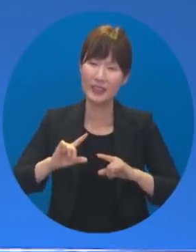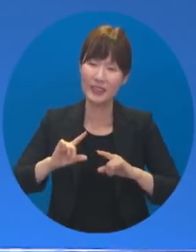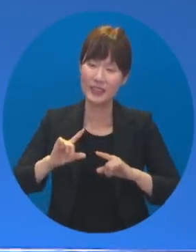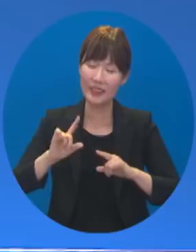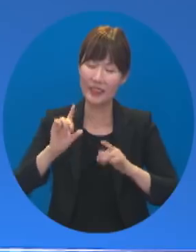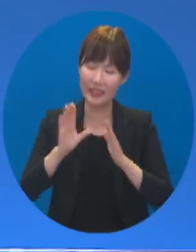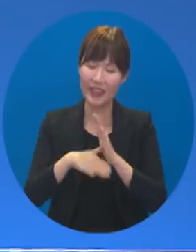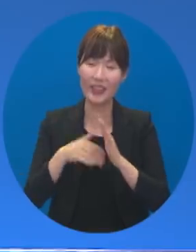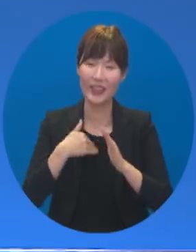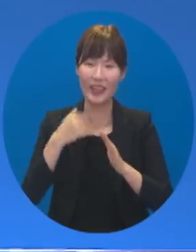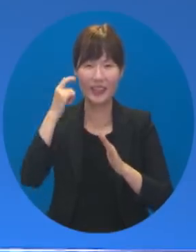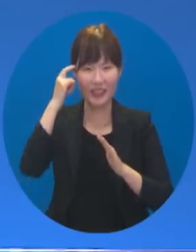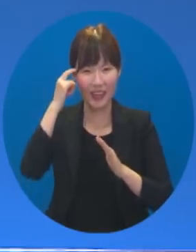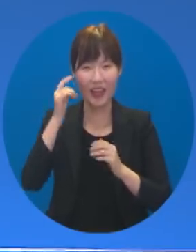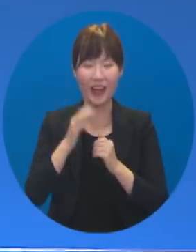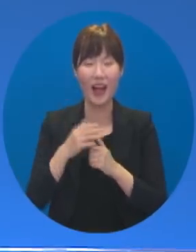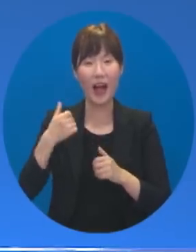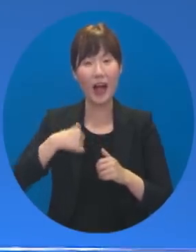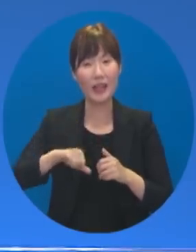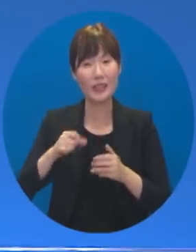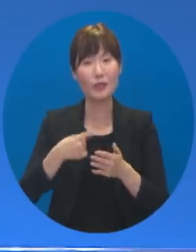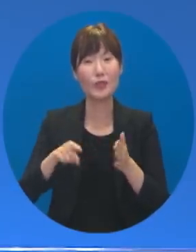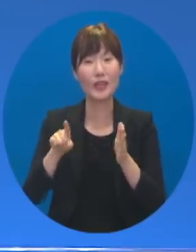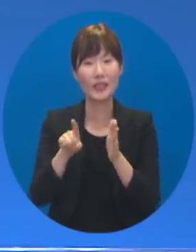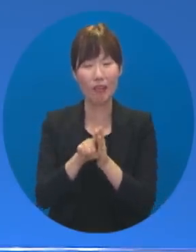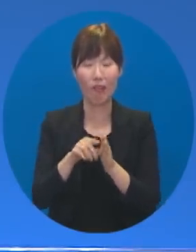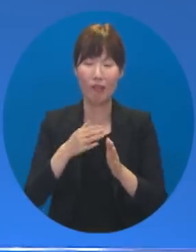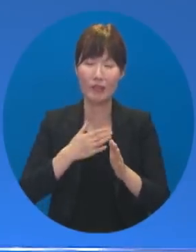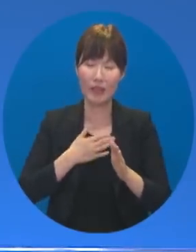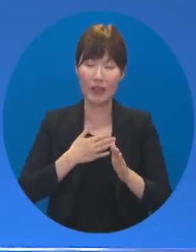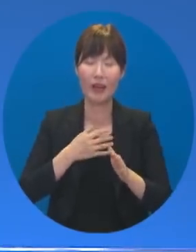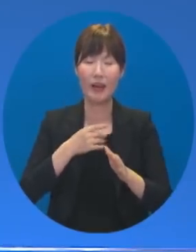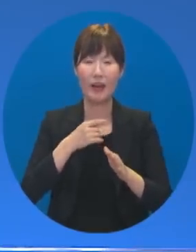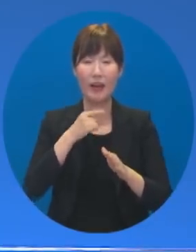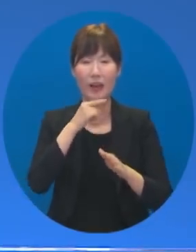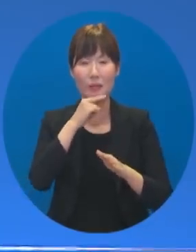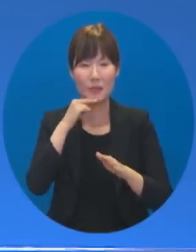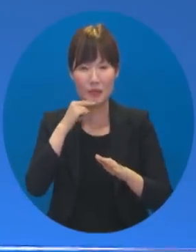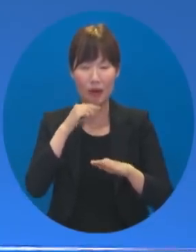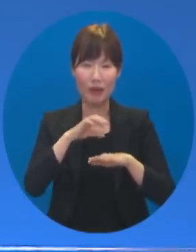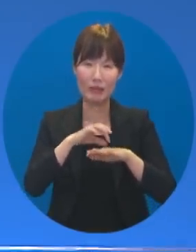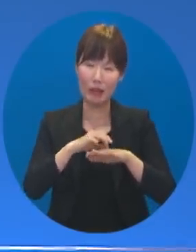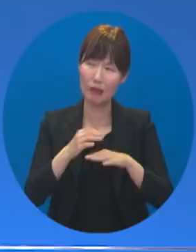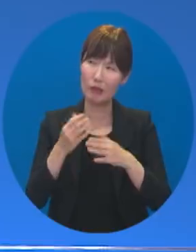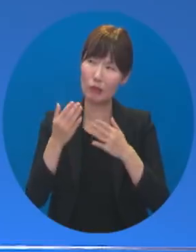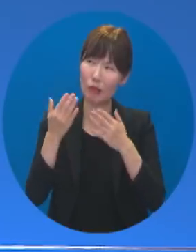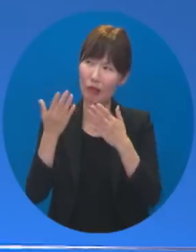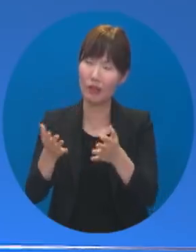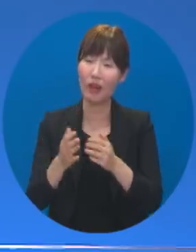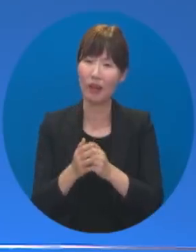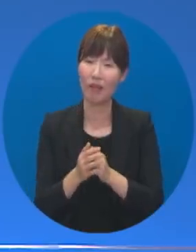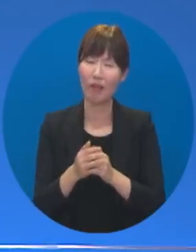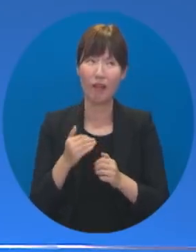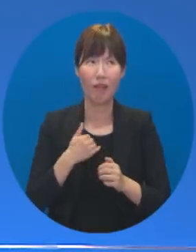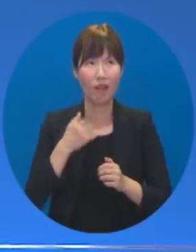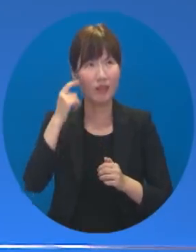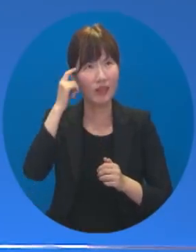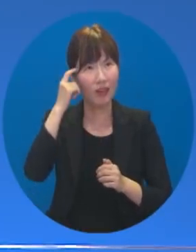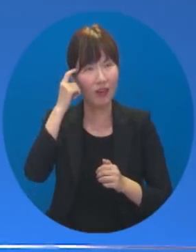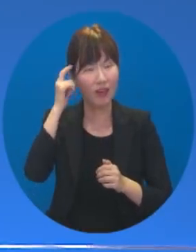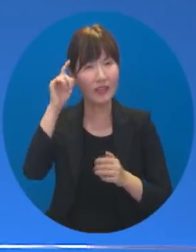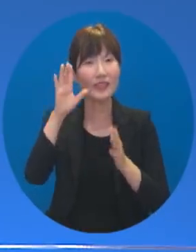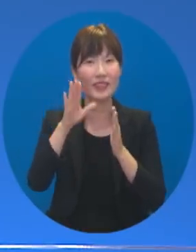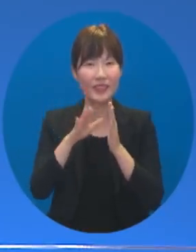이 제가 말하는 것이 뭔가 어디선가 굉장히 많이 익숙한 거예요. 내가 너와 너를 위해 내